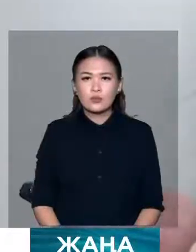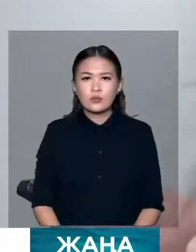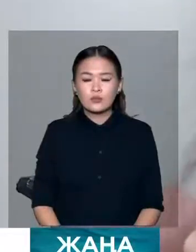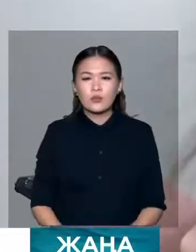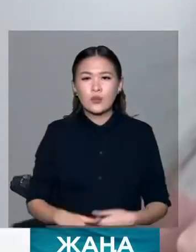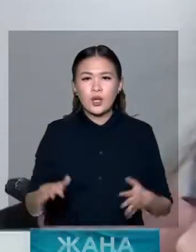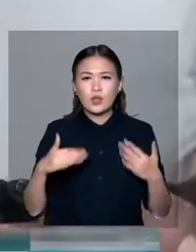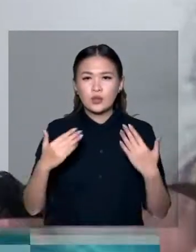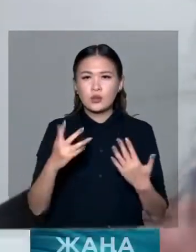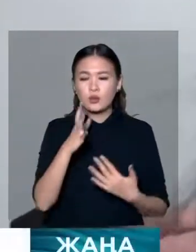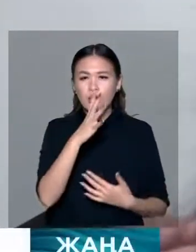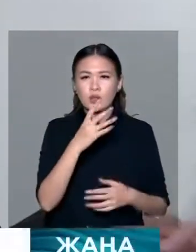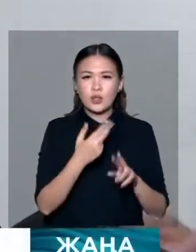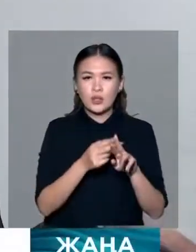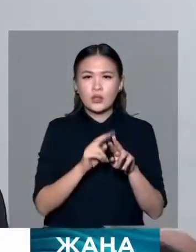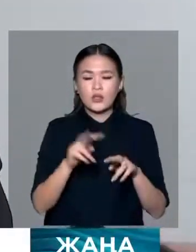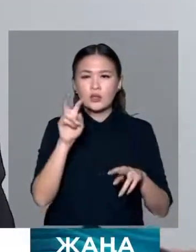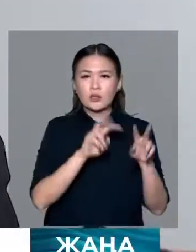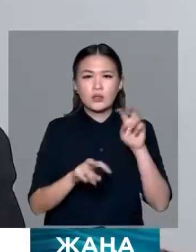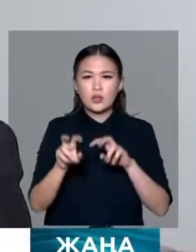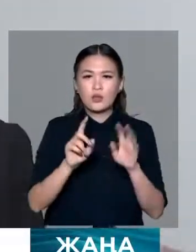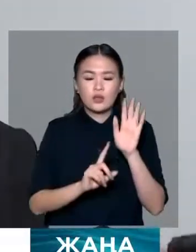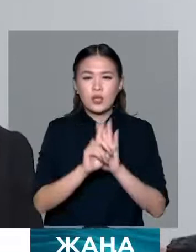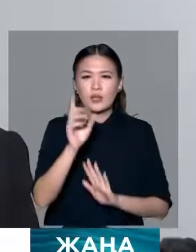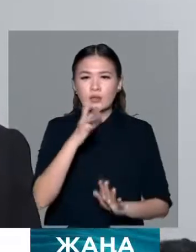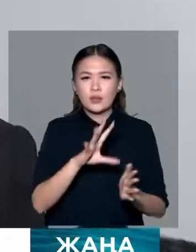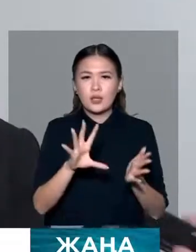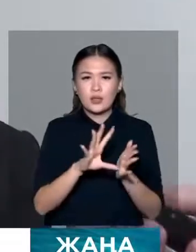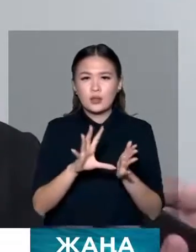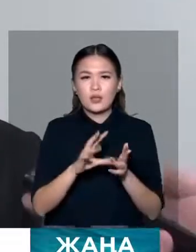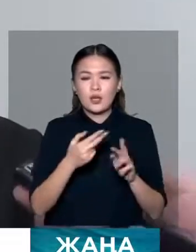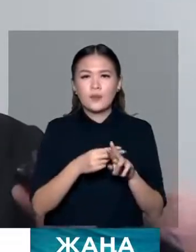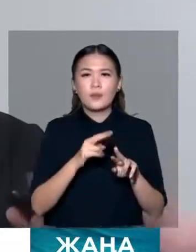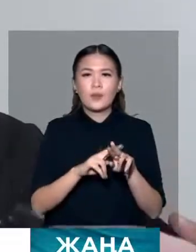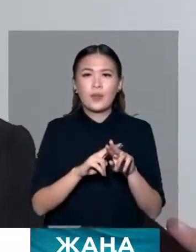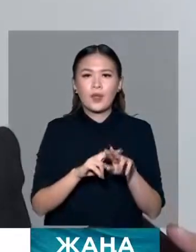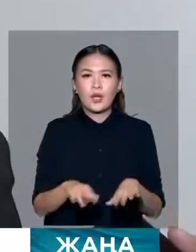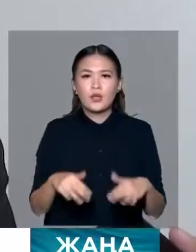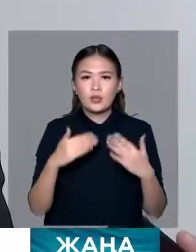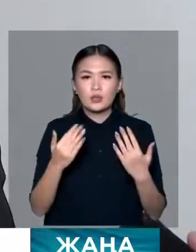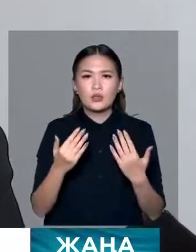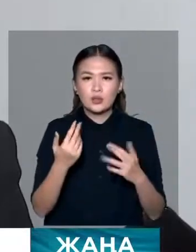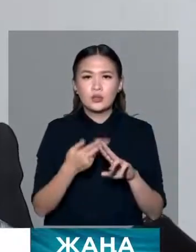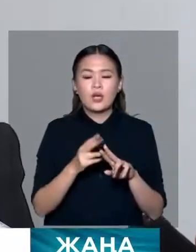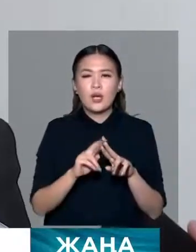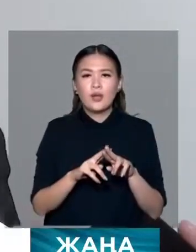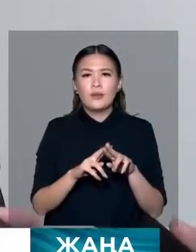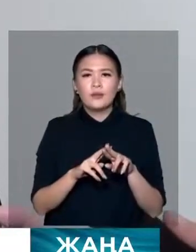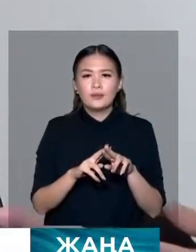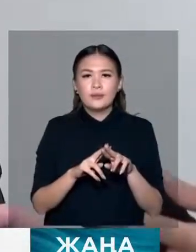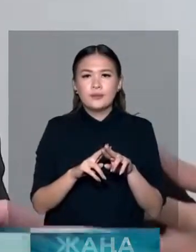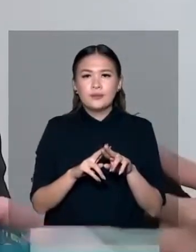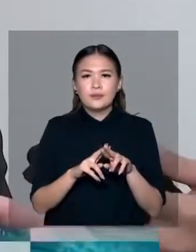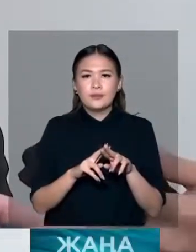Енді қазіргі уақытта әлі біздер іздестіруді жұмыстар жүргізіп жатырмыз. Біз технологияны анықтау керекпіз алдымен. Сол анықталғаннан соң біздер енді